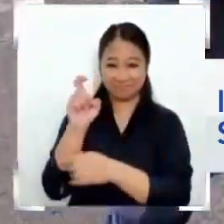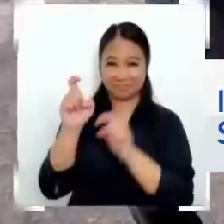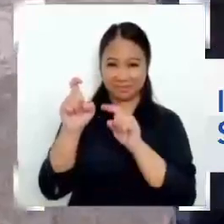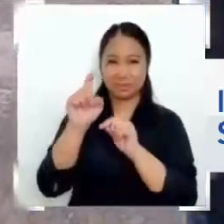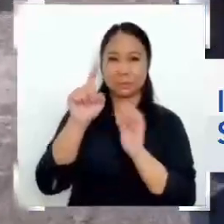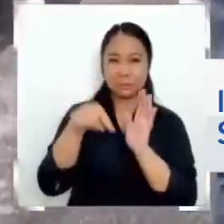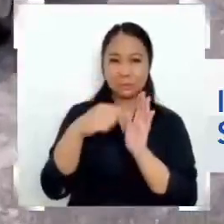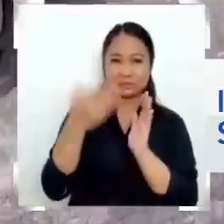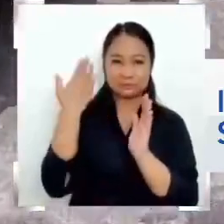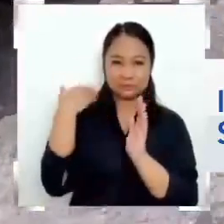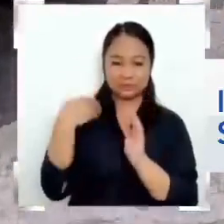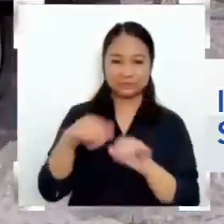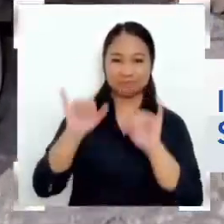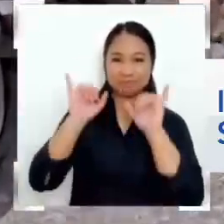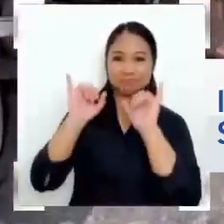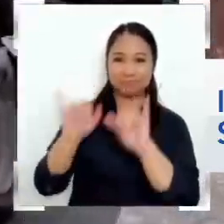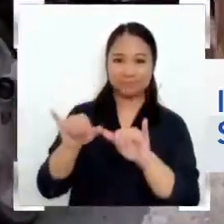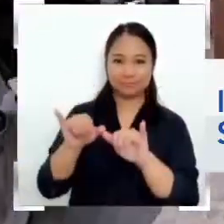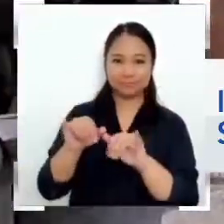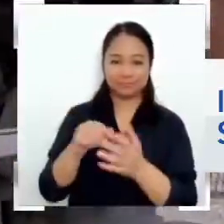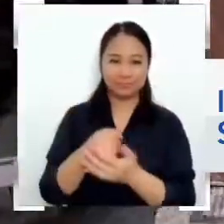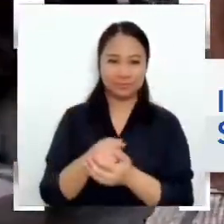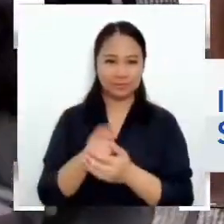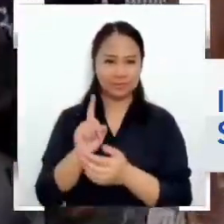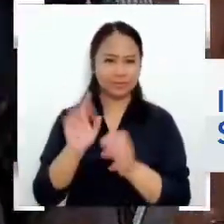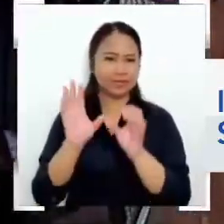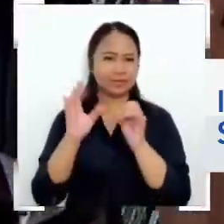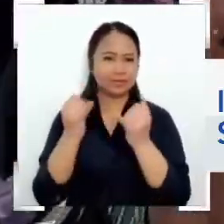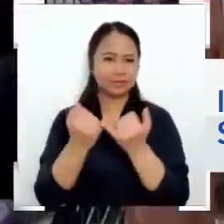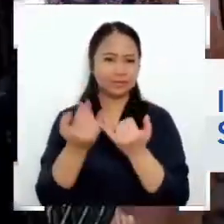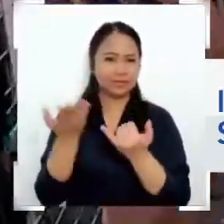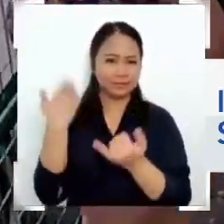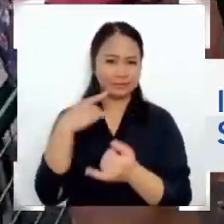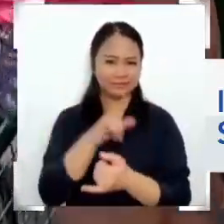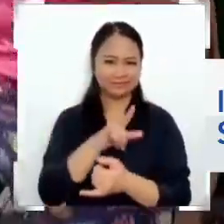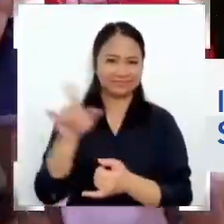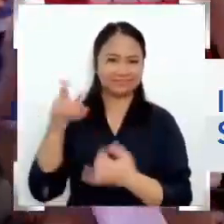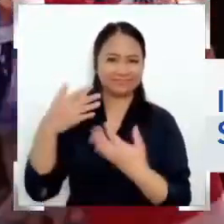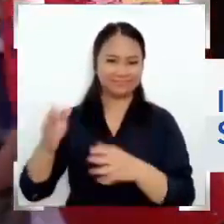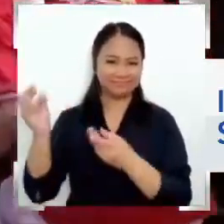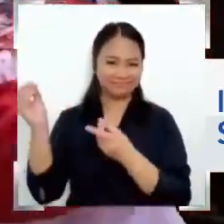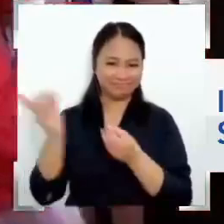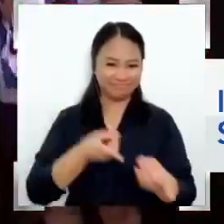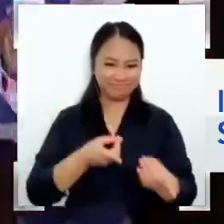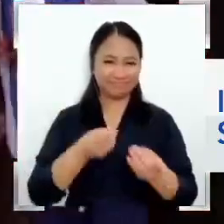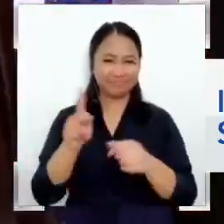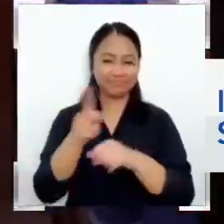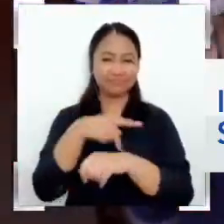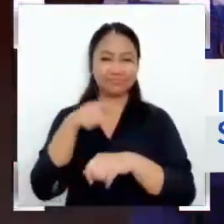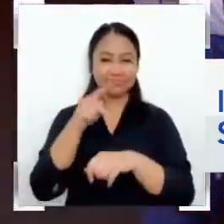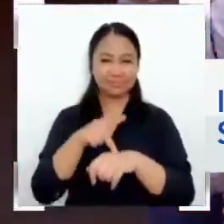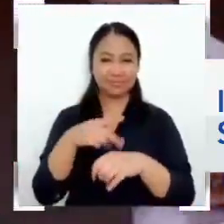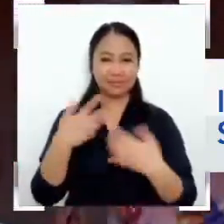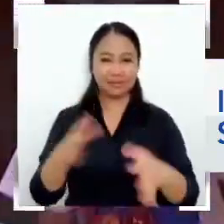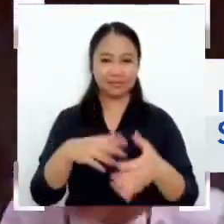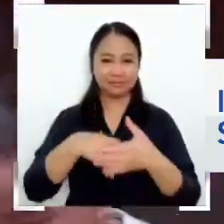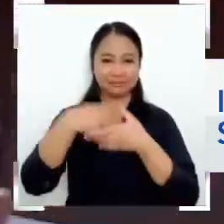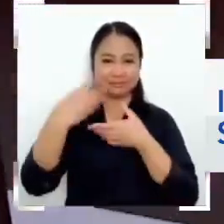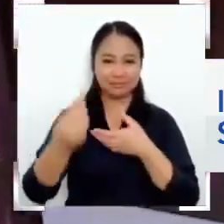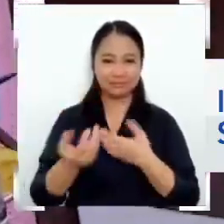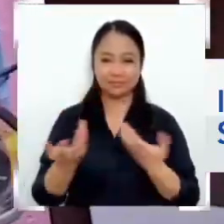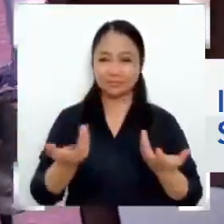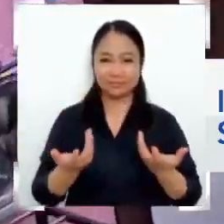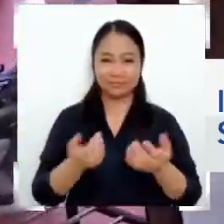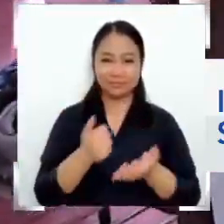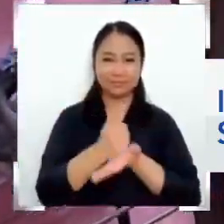Bureau of Customs ng mga kumpanya abroad na nag-deliver nito sa Pilipinas. Nailabas lang ang mga ito sa tulong ng Bureau